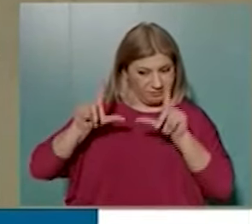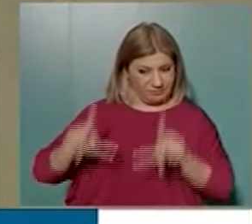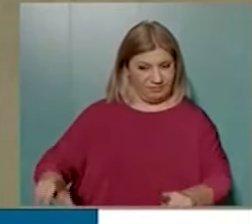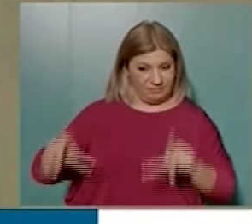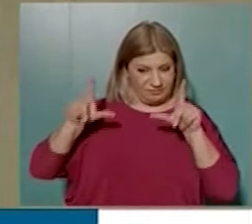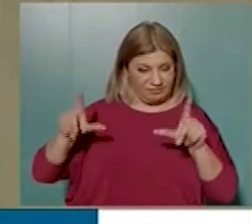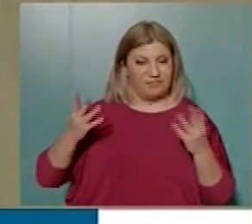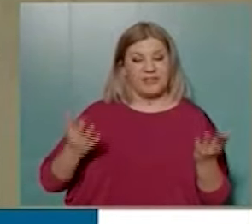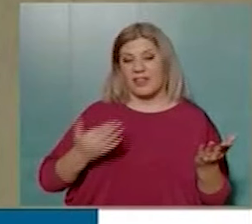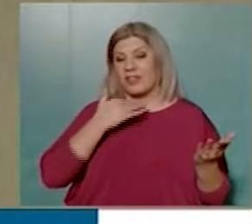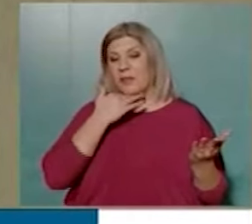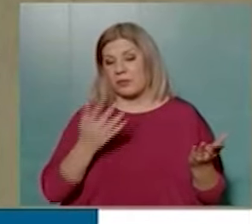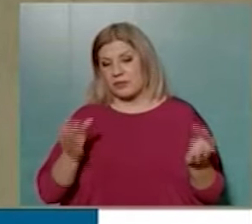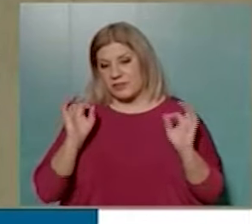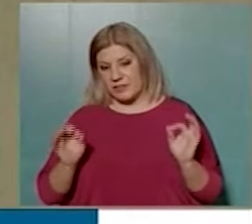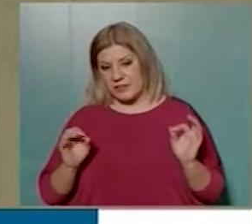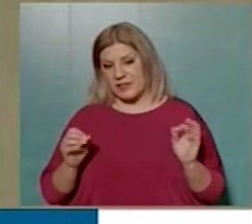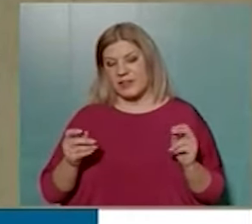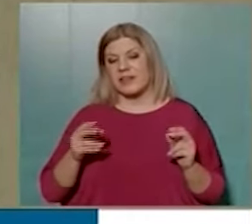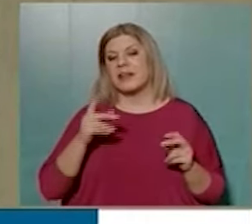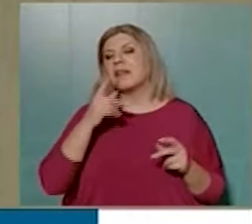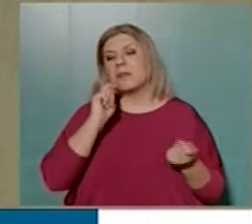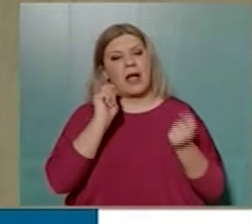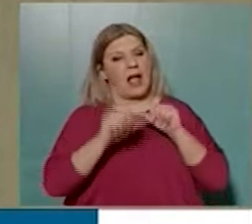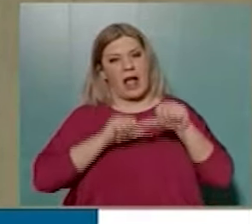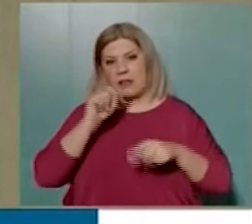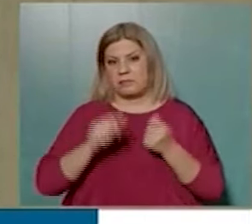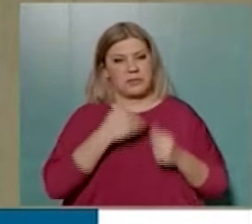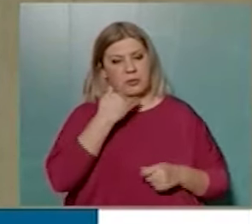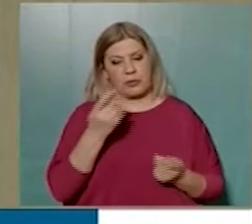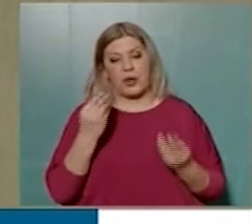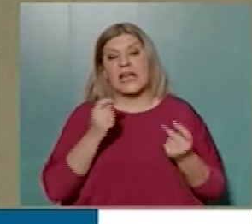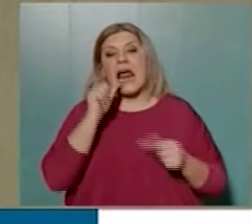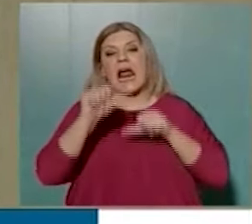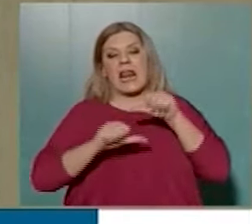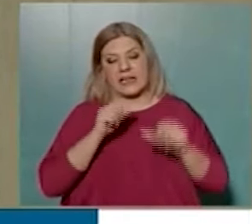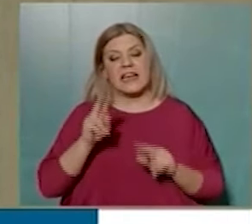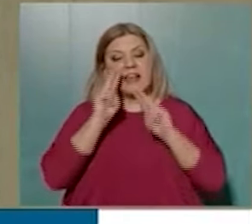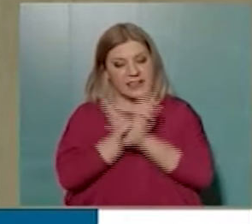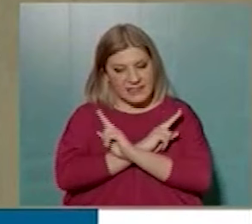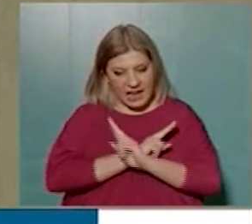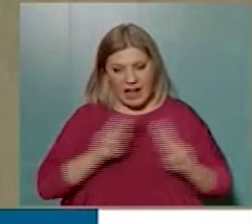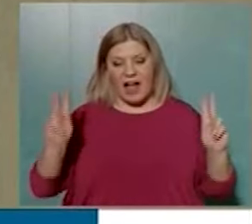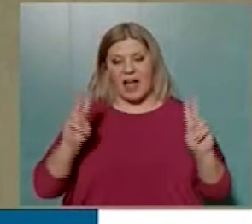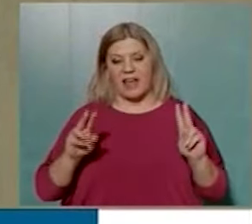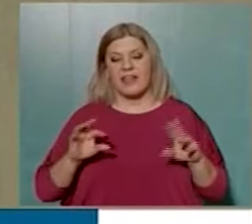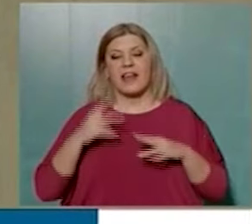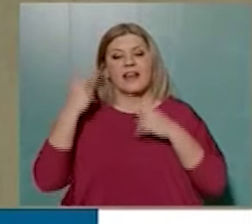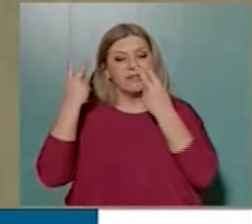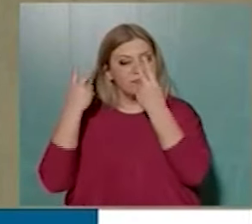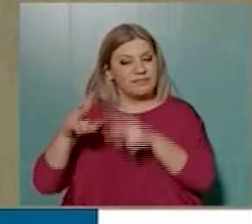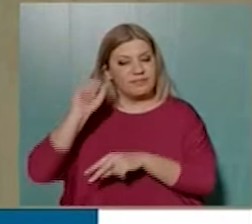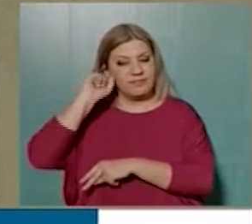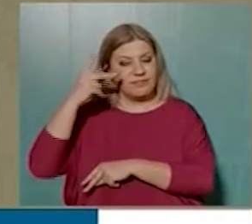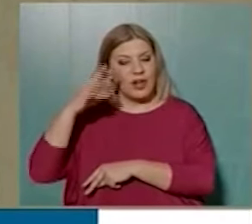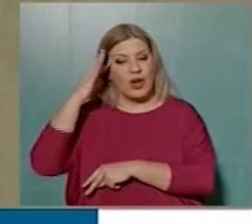προφανώς δεν θα μπορούσατε να κάνετε και ριζικές ανατροπές δεν λέμε αυτό αλλά είναι ολοφάνερη η κατεύθυνσή σας στη